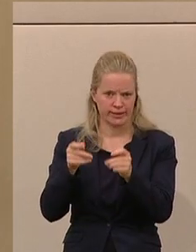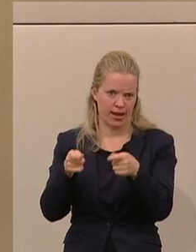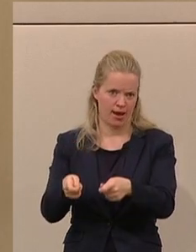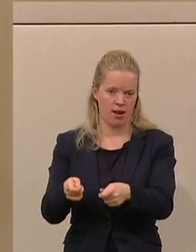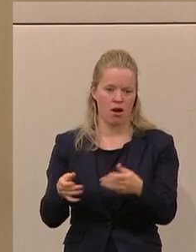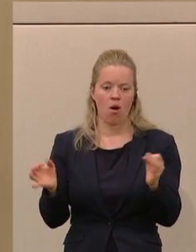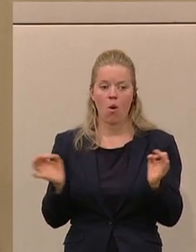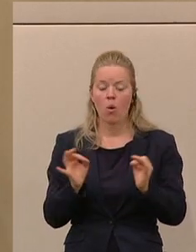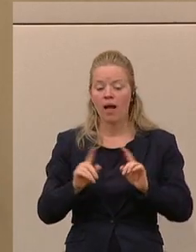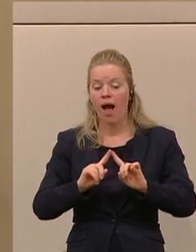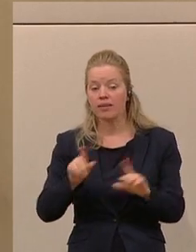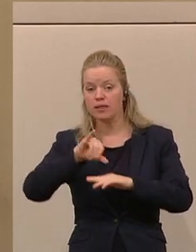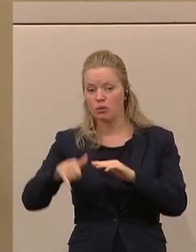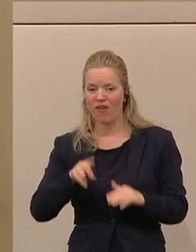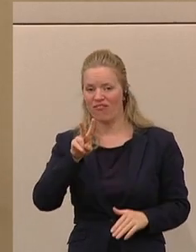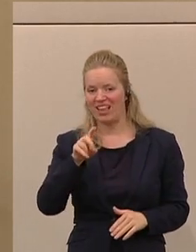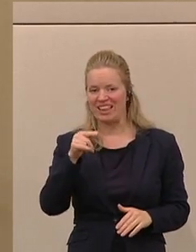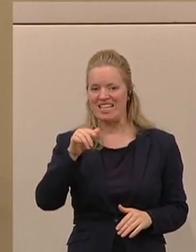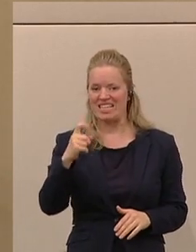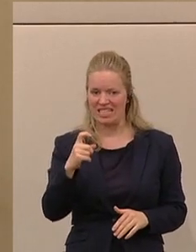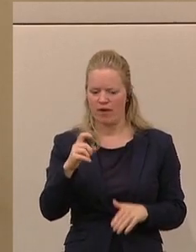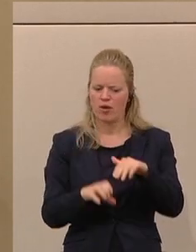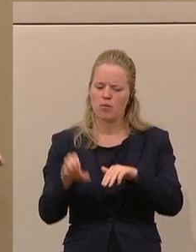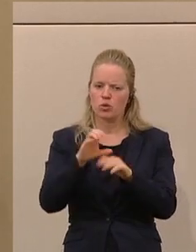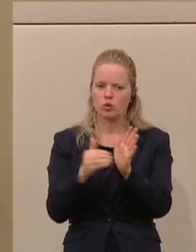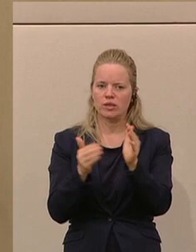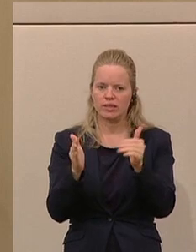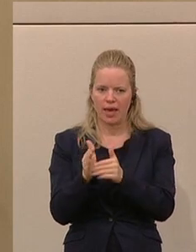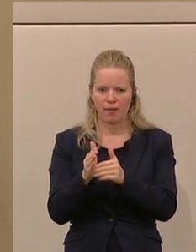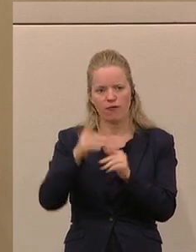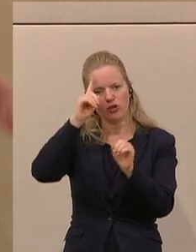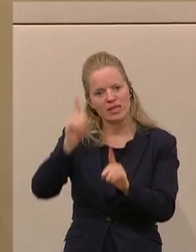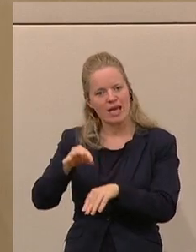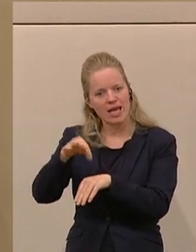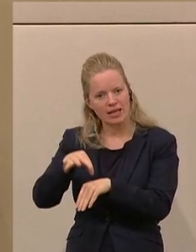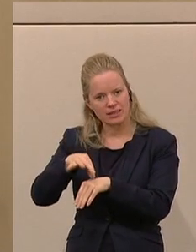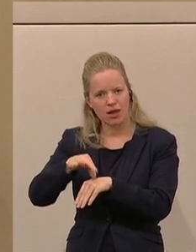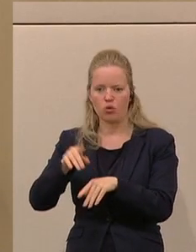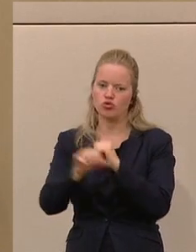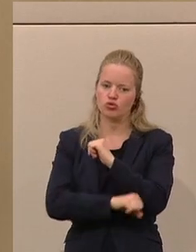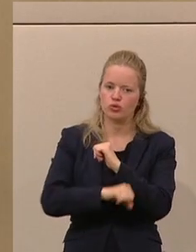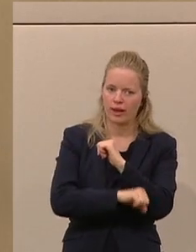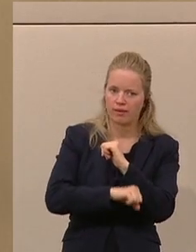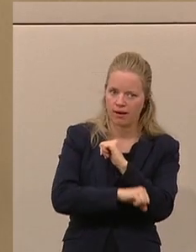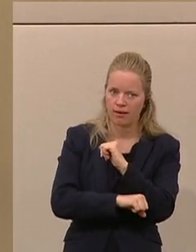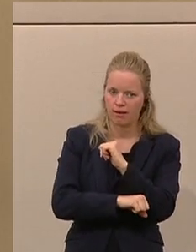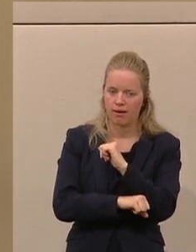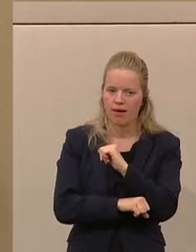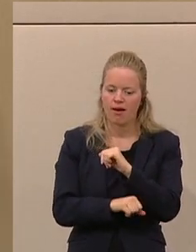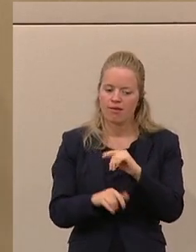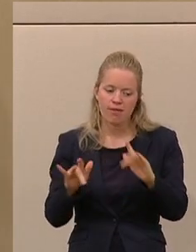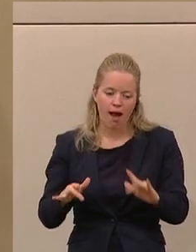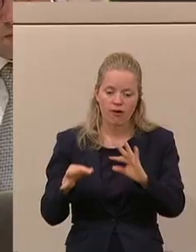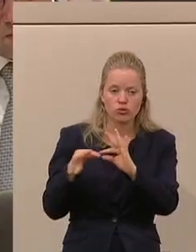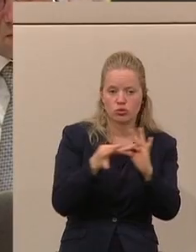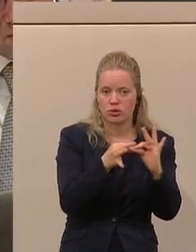Geschichte, Vetix. Das ist ein Modulsystem für Veterinärärzte und Studierende, wo man hier also einen